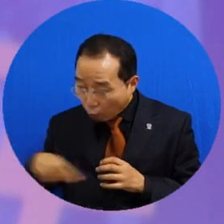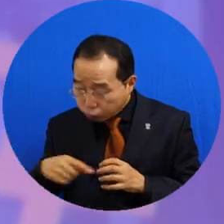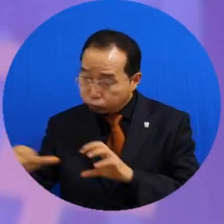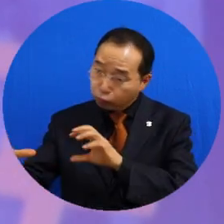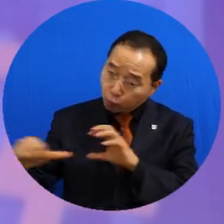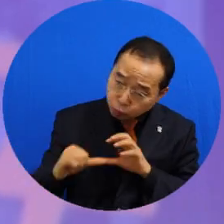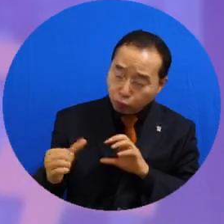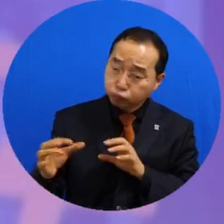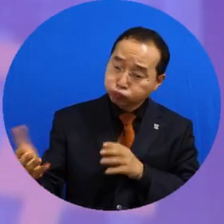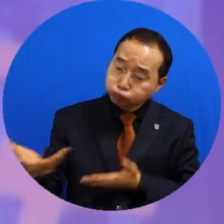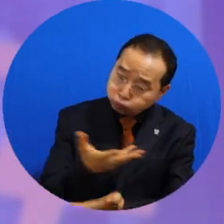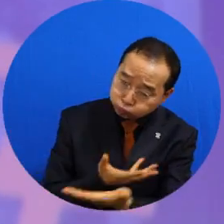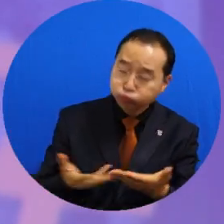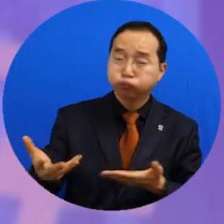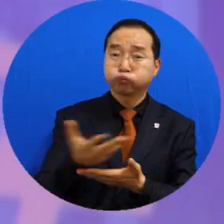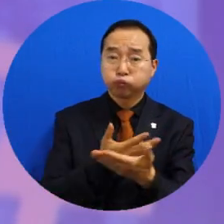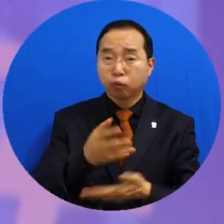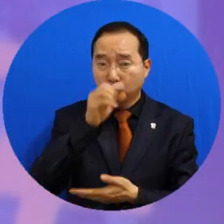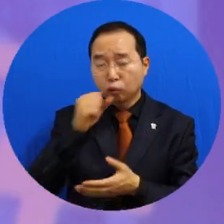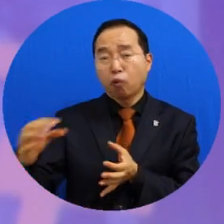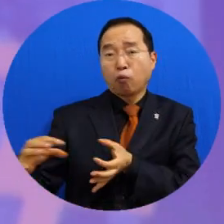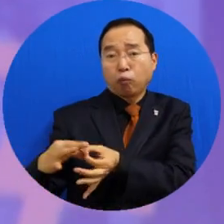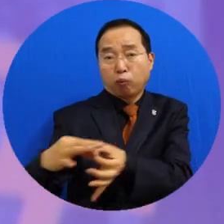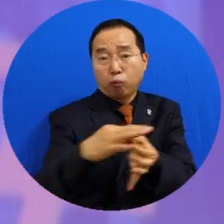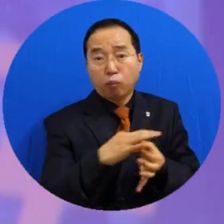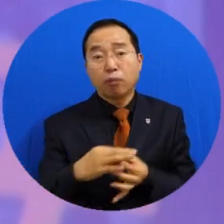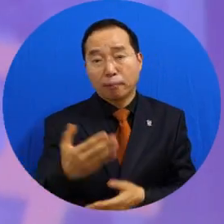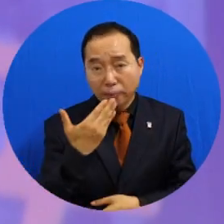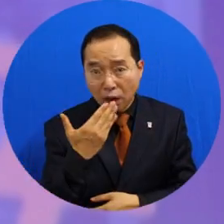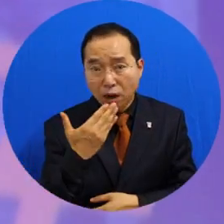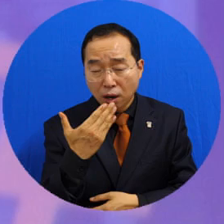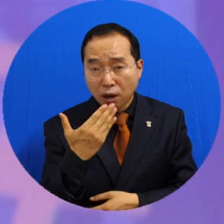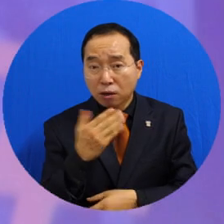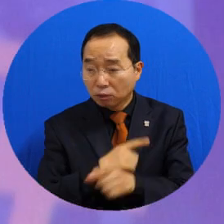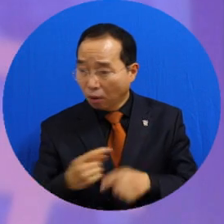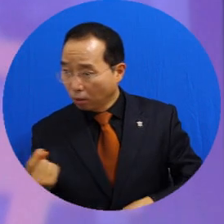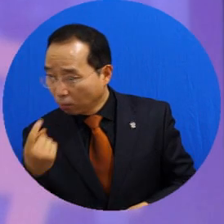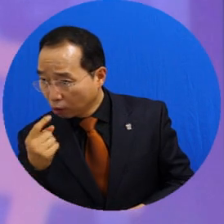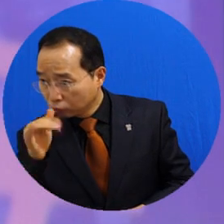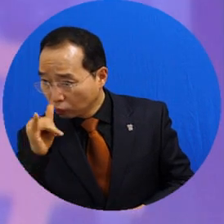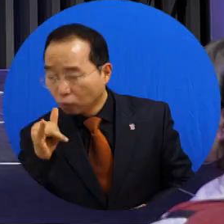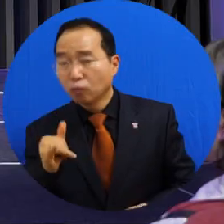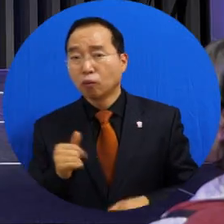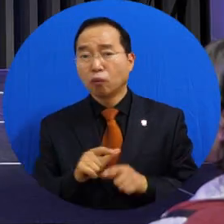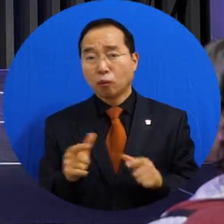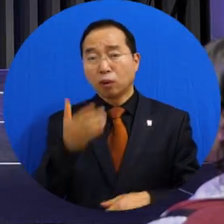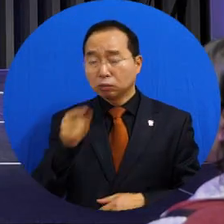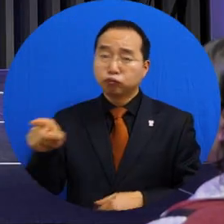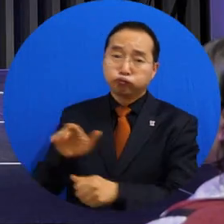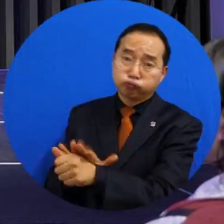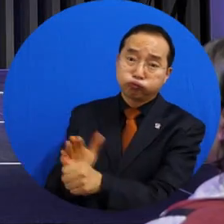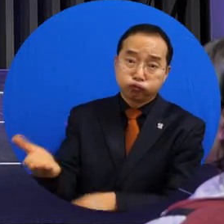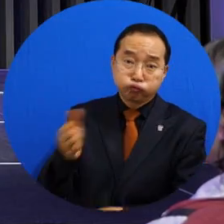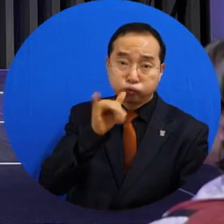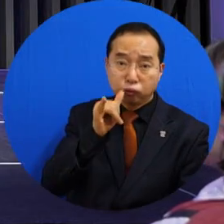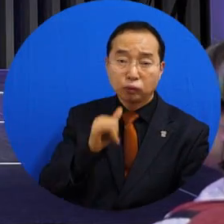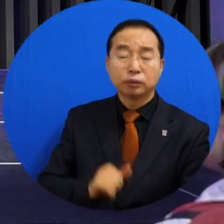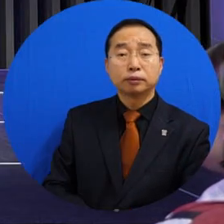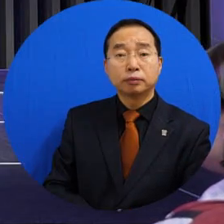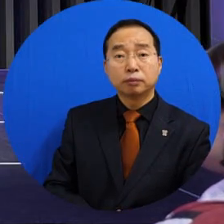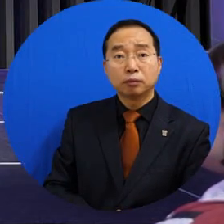그들과 끈끈한 친밀한 관계를 유지를 할 수 있고 그들로부터 배울 수도 있고 그들을 도와줄 수도